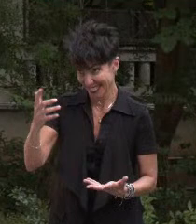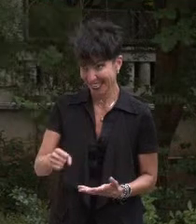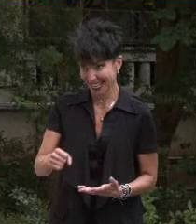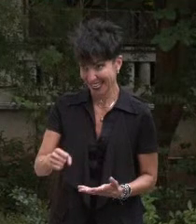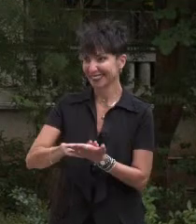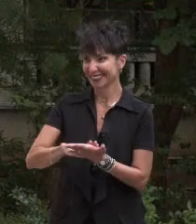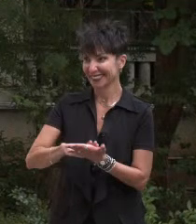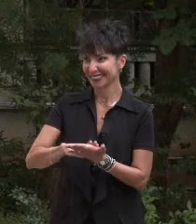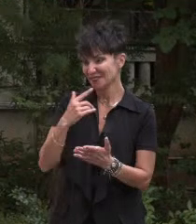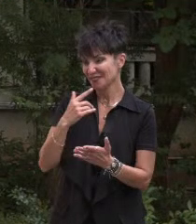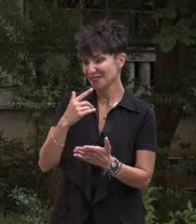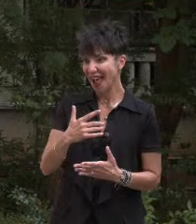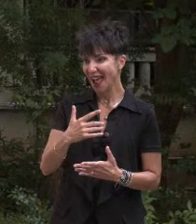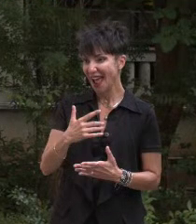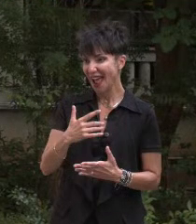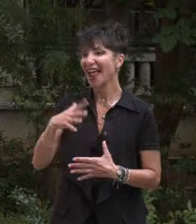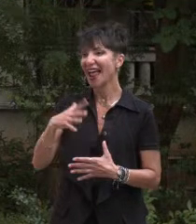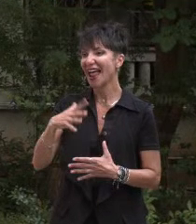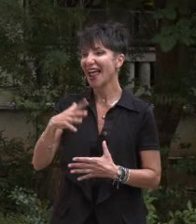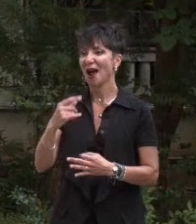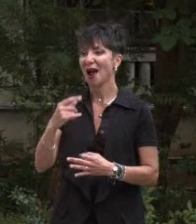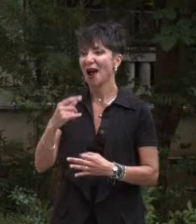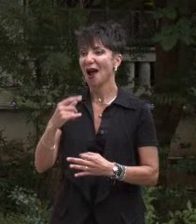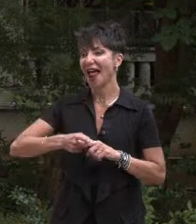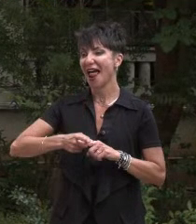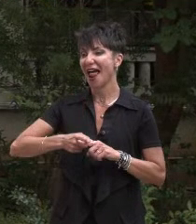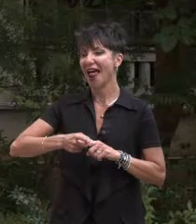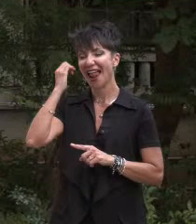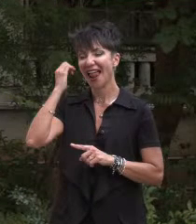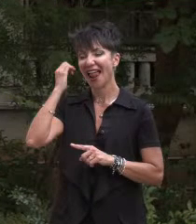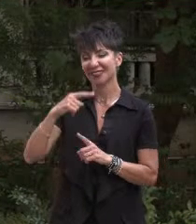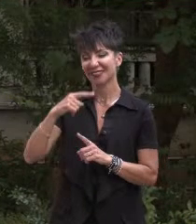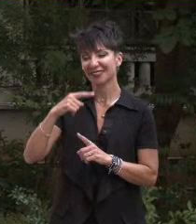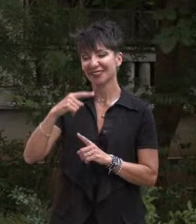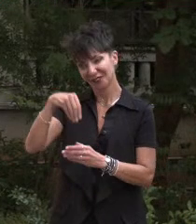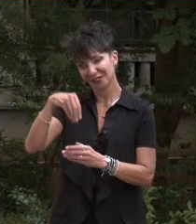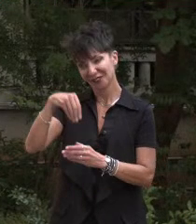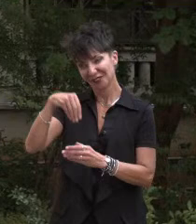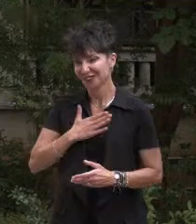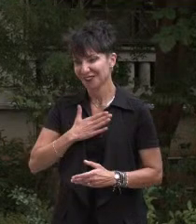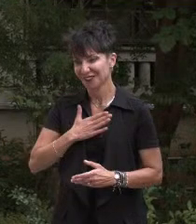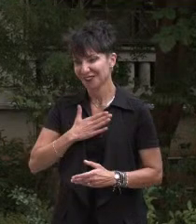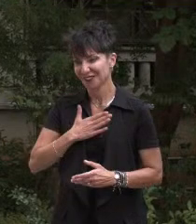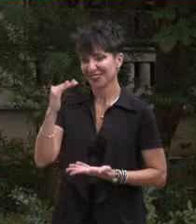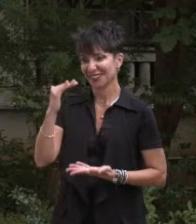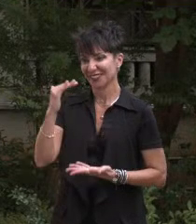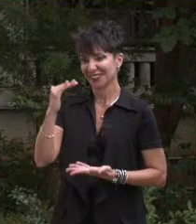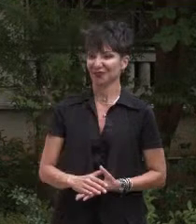translate. Εκπροσωπώντας τον Ελληνικό Ερυθρό Σταυρό, θέλουμε να σε ευχαριστήσουμε για τη συμμετοχή σου και να σου παραδώσουμε αυτόν τον έπαινο.